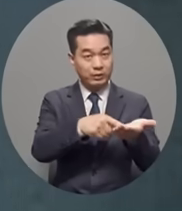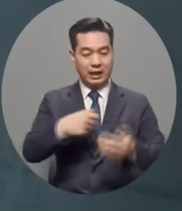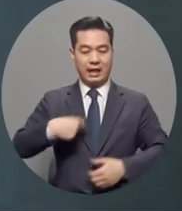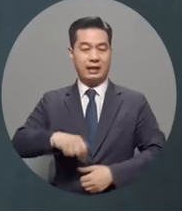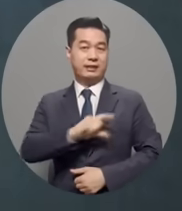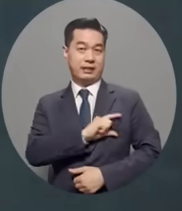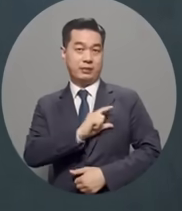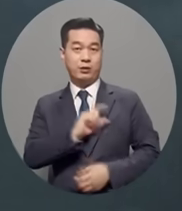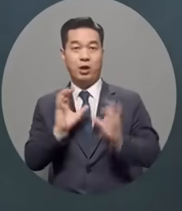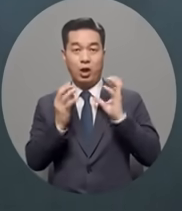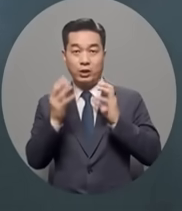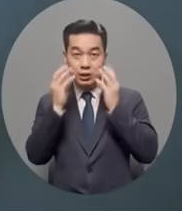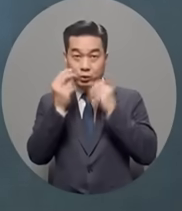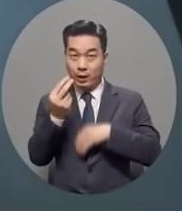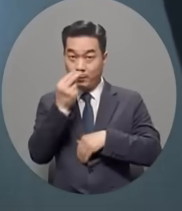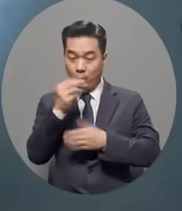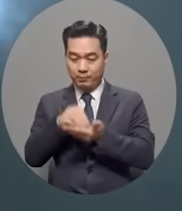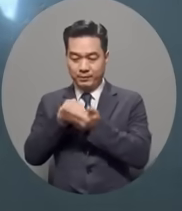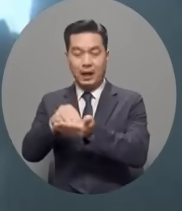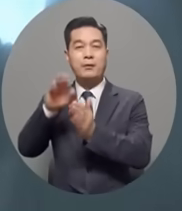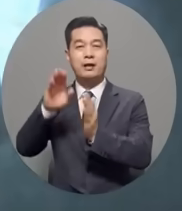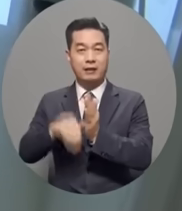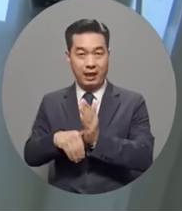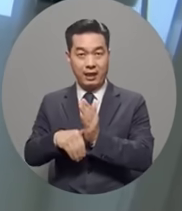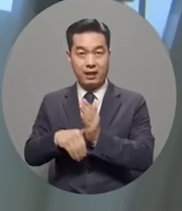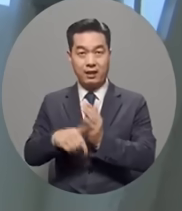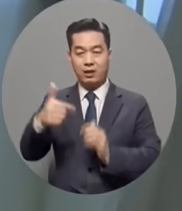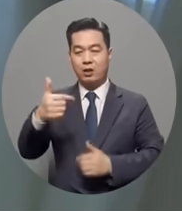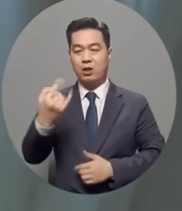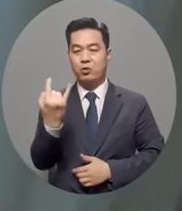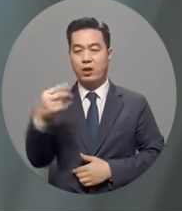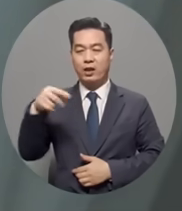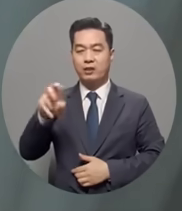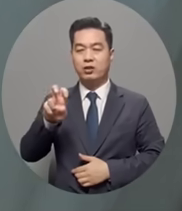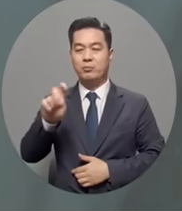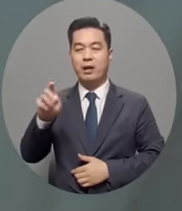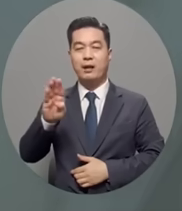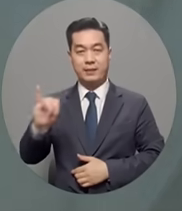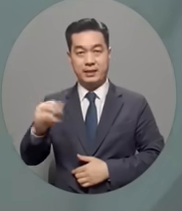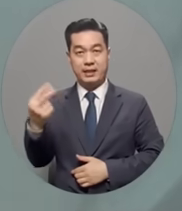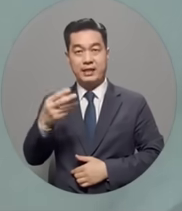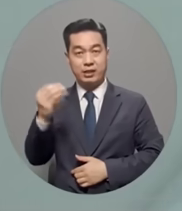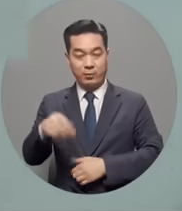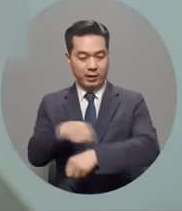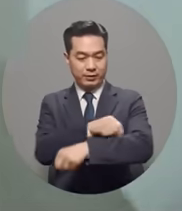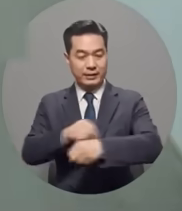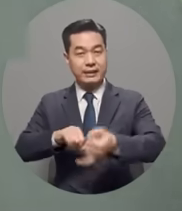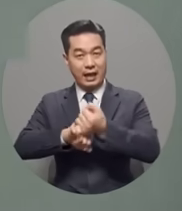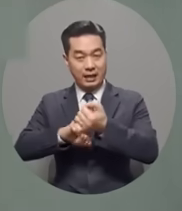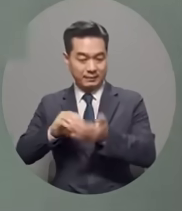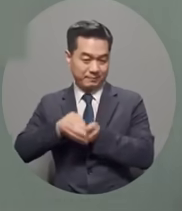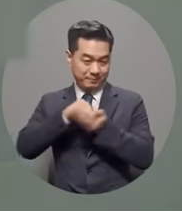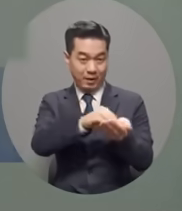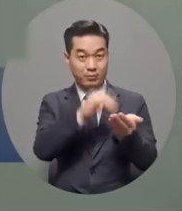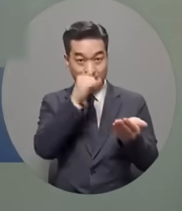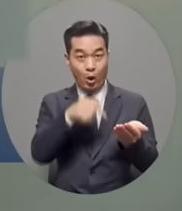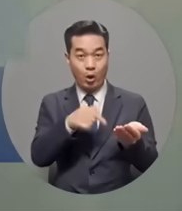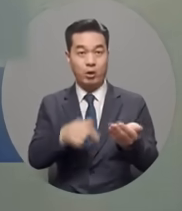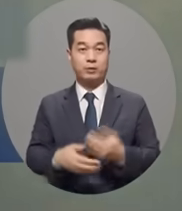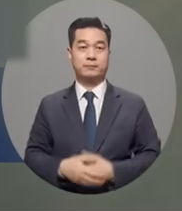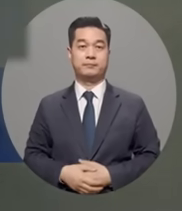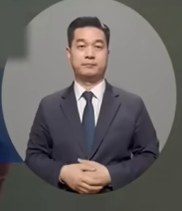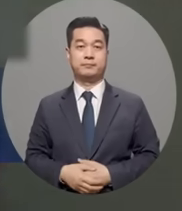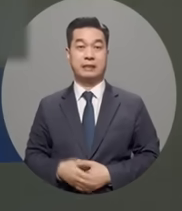명의로 어린이 종합보험을 가입할 때 뇌성마비 진단금 2천만 원 특약을 함께 신청했기 때문입니다. 그